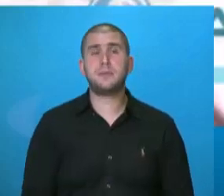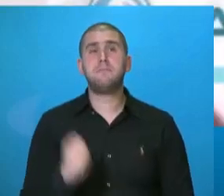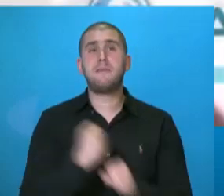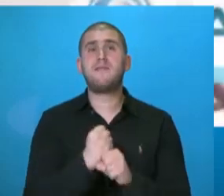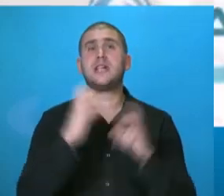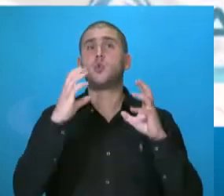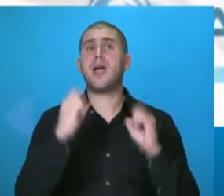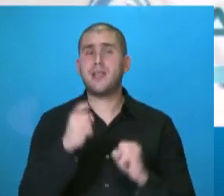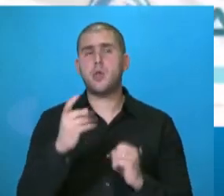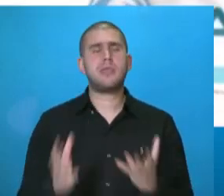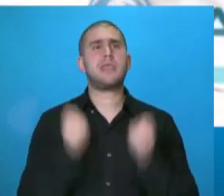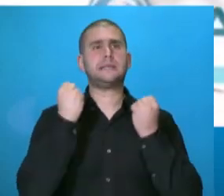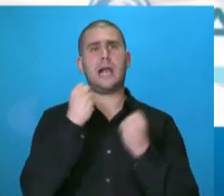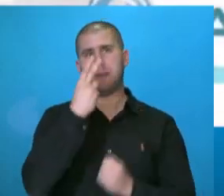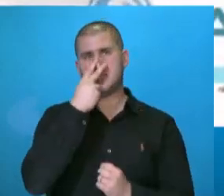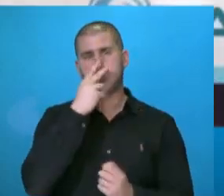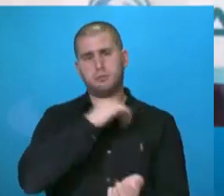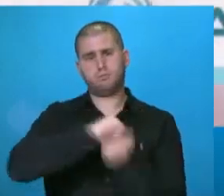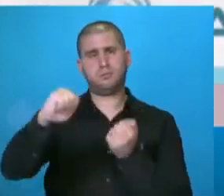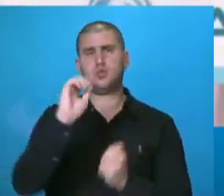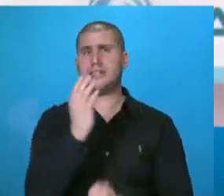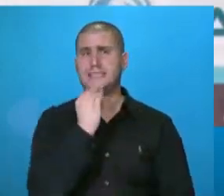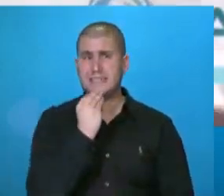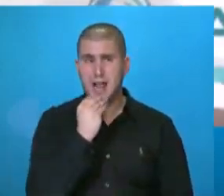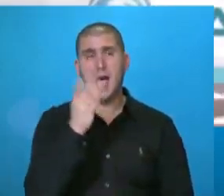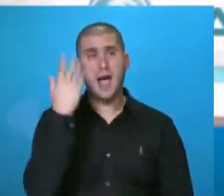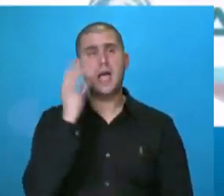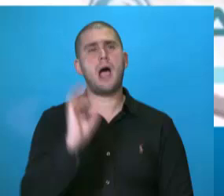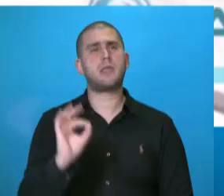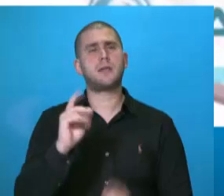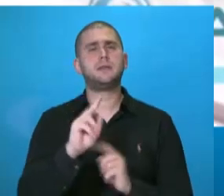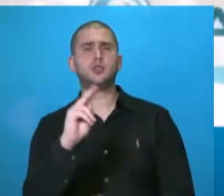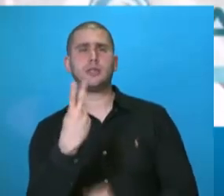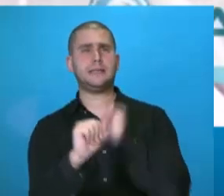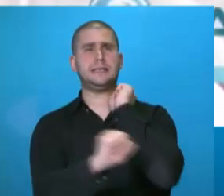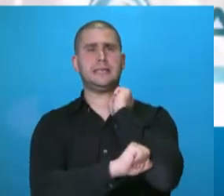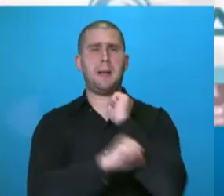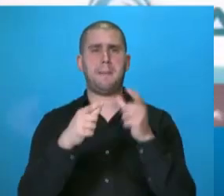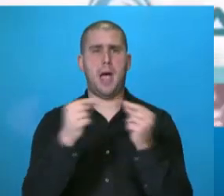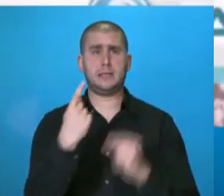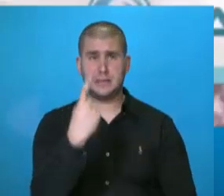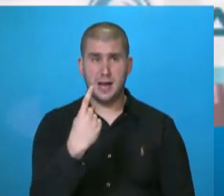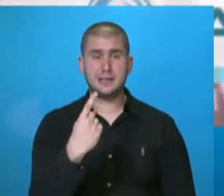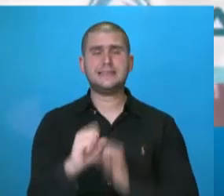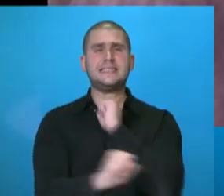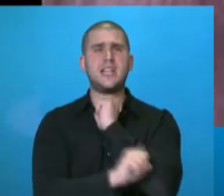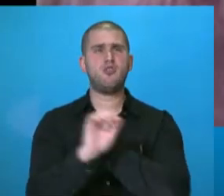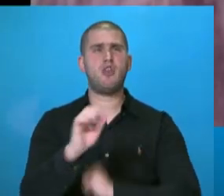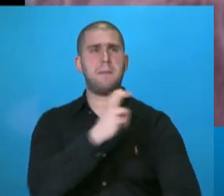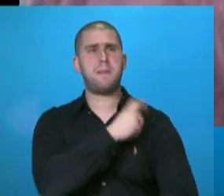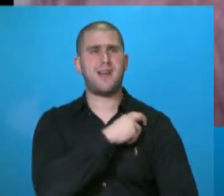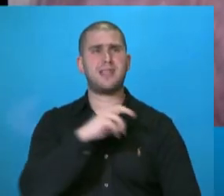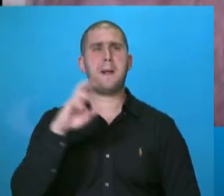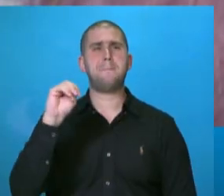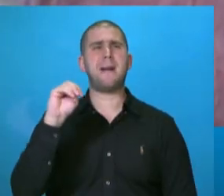ניצל בא אבו אל-עטא מניסיון התנגשות של ישראל, אז עוד היה רק מספר 2 בצפון הרצועה, סגנו של המחת דניאל